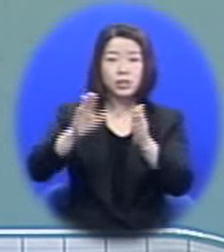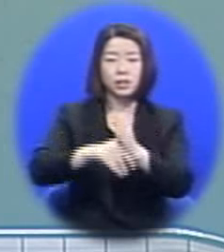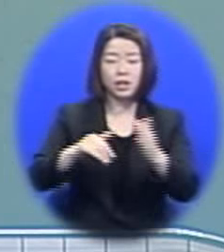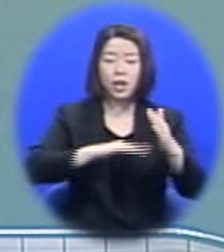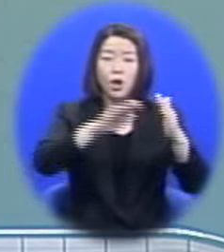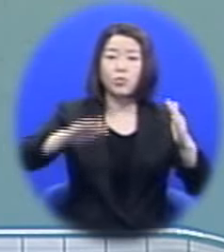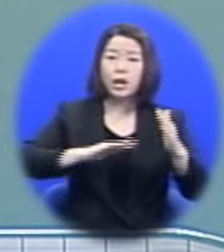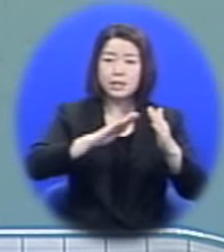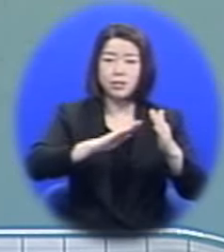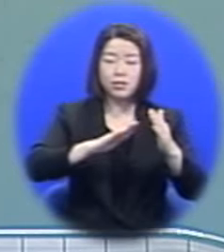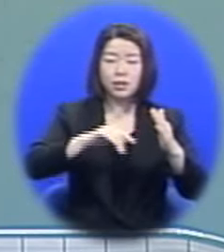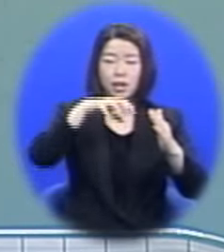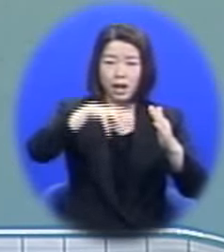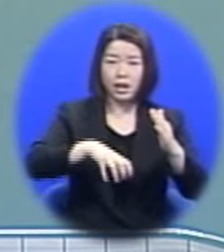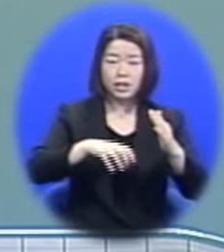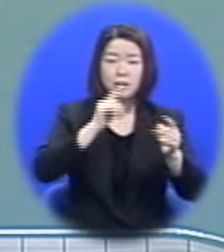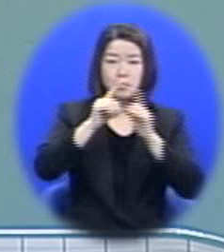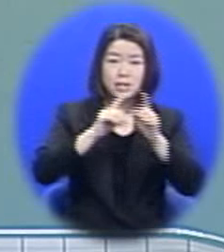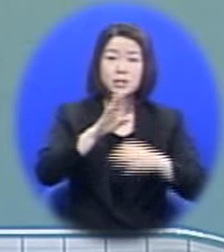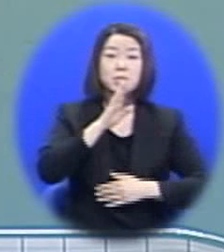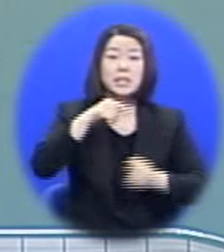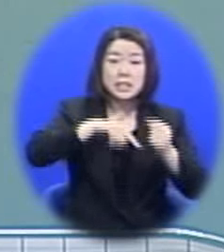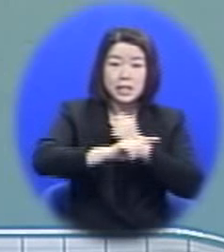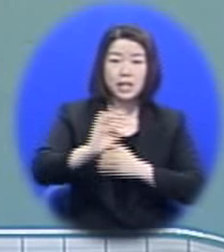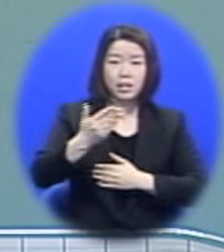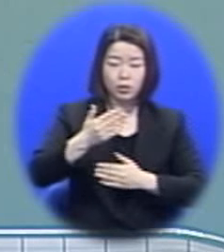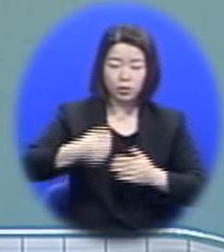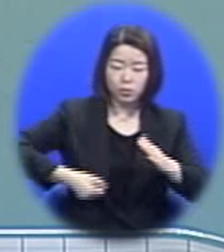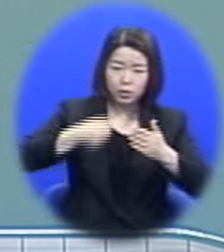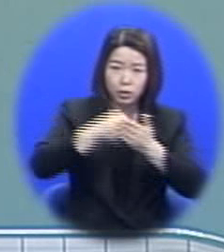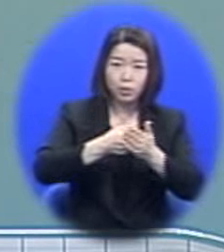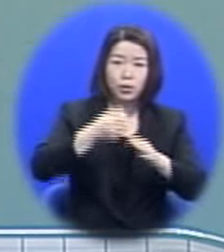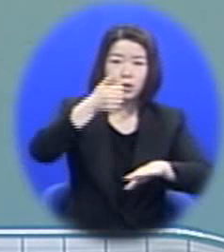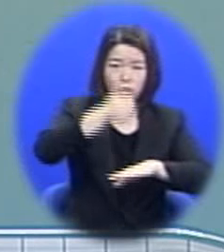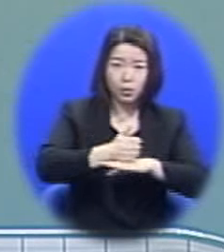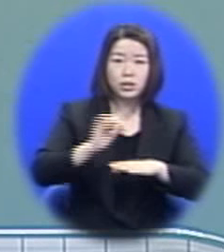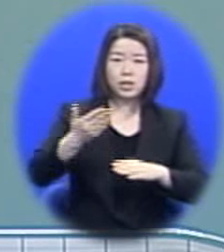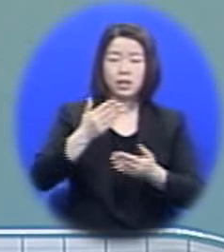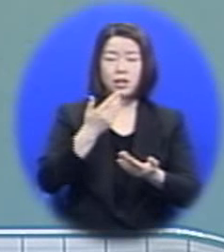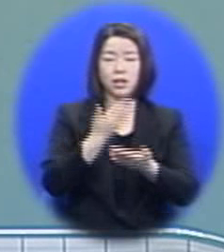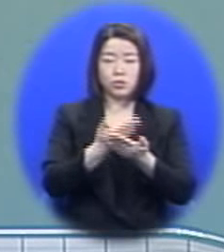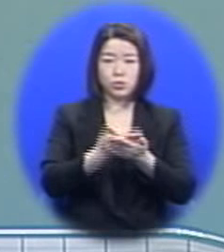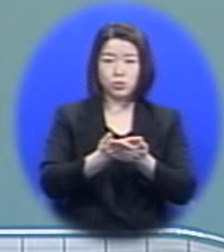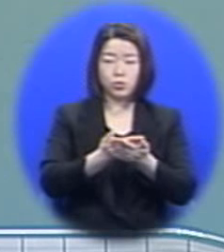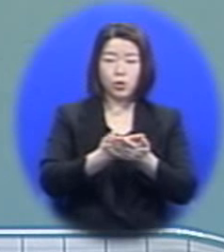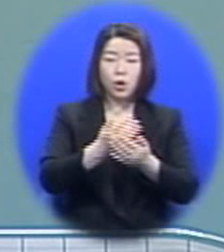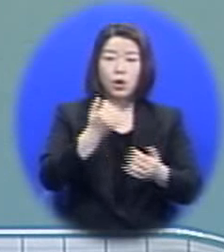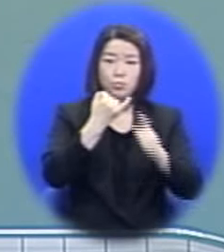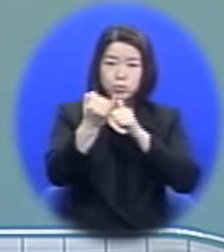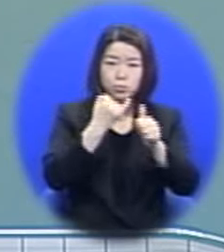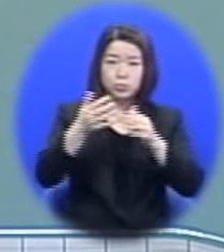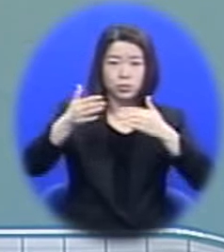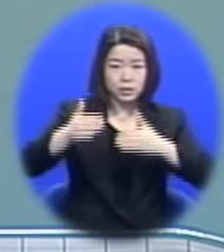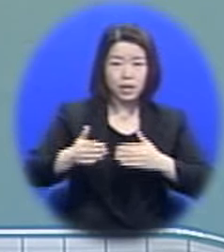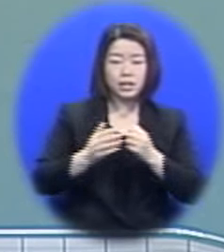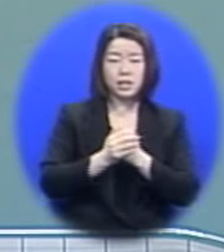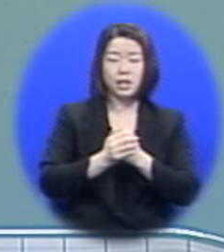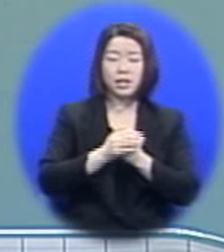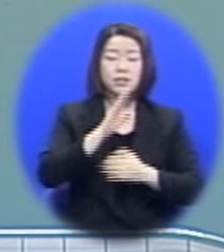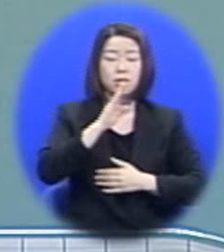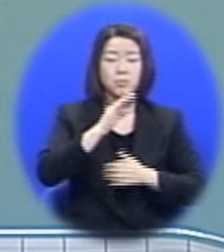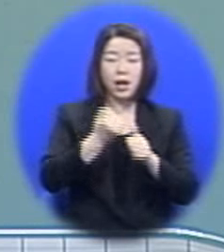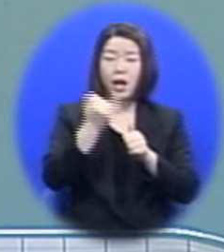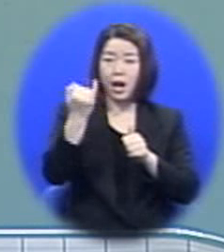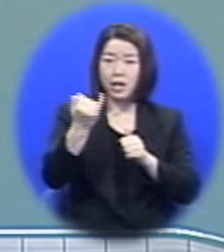가정 안에 말씀이 진리가 되게 하시고 결론이 되게 해 주셔서 부부와 사이에 정말 아내를